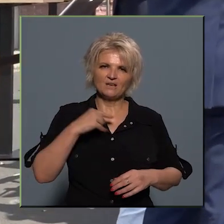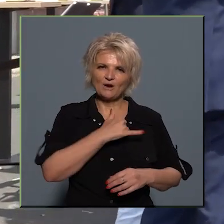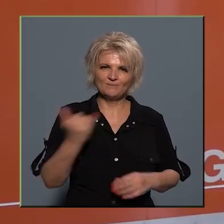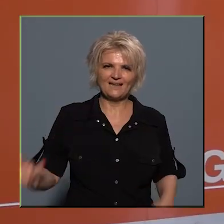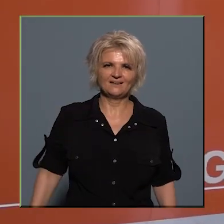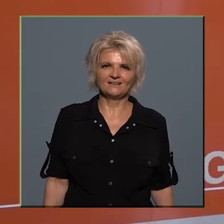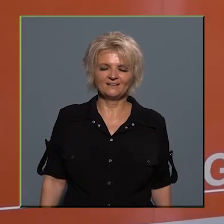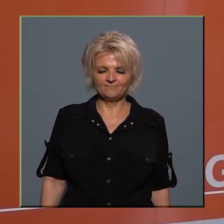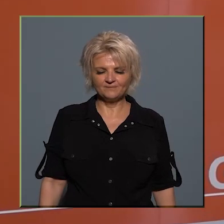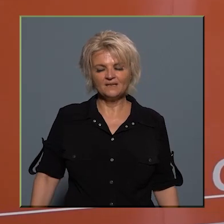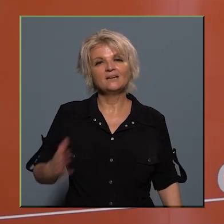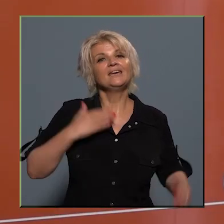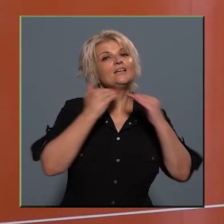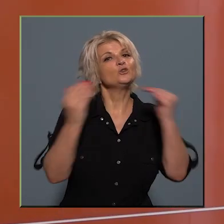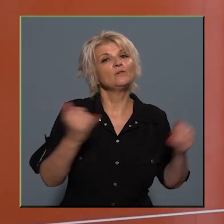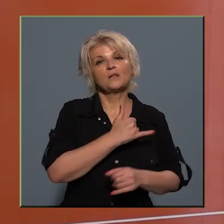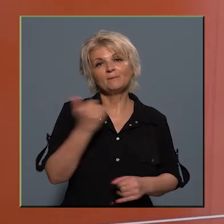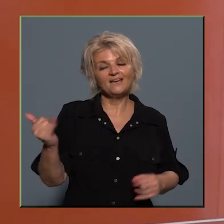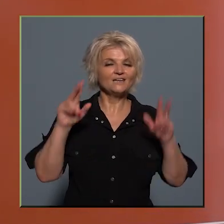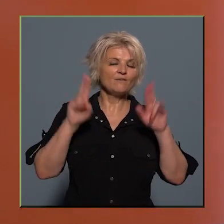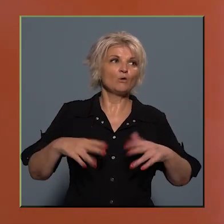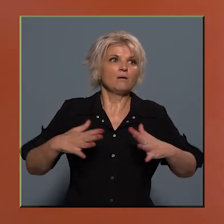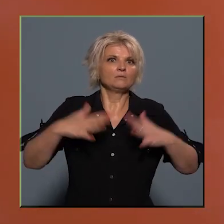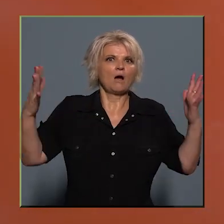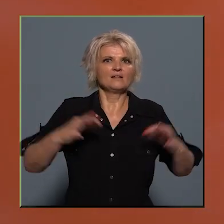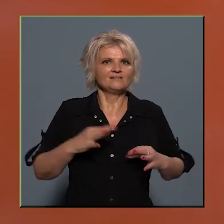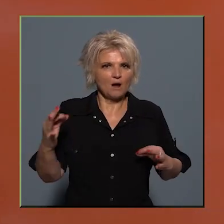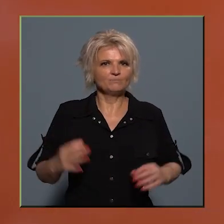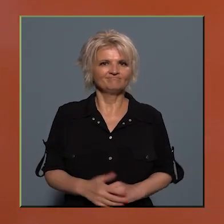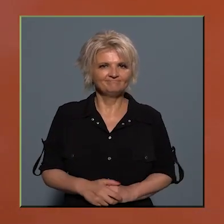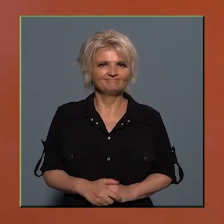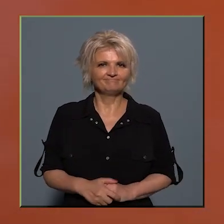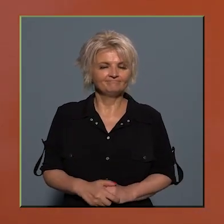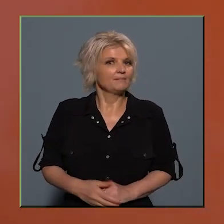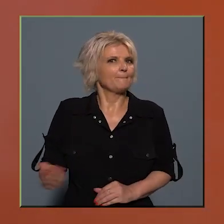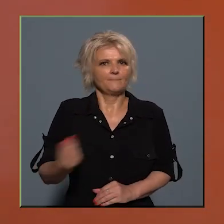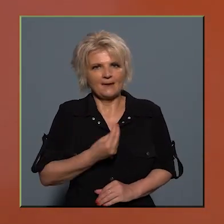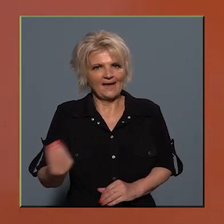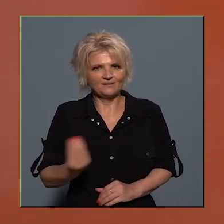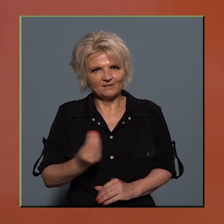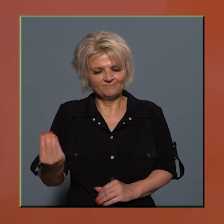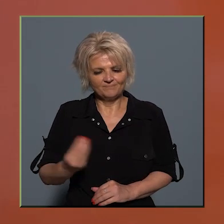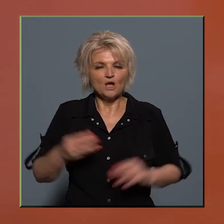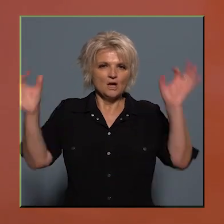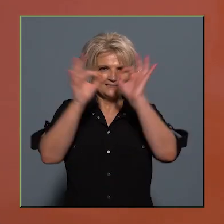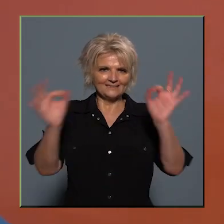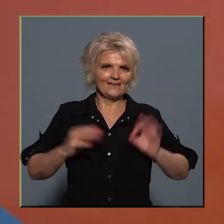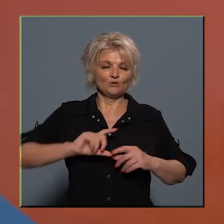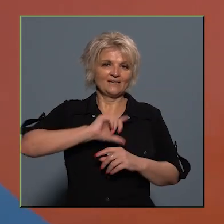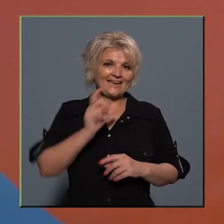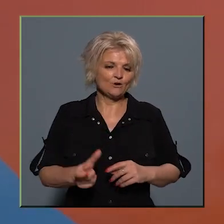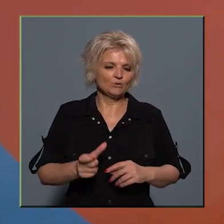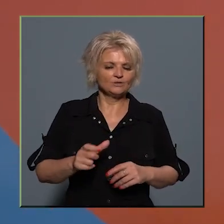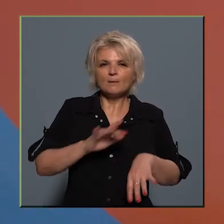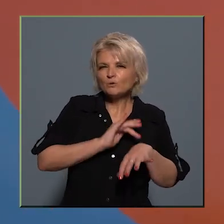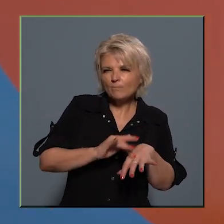mindenkinek. Én is üdvözlök mindenkit, és tényleg nagy nap ez a mai. Azért nagy nap, mert a cégünk már régóta